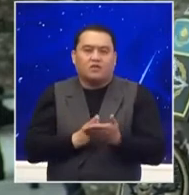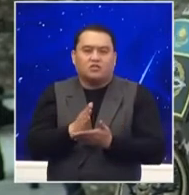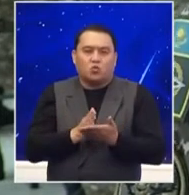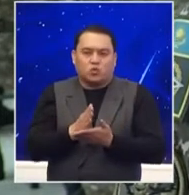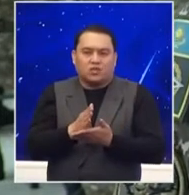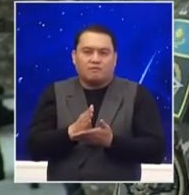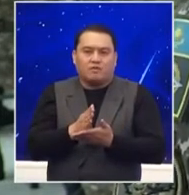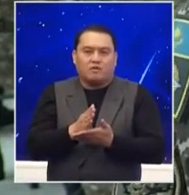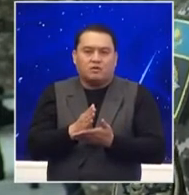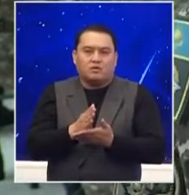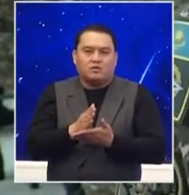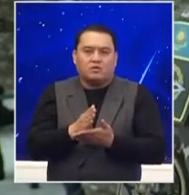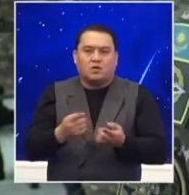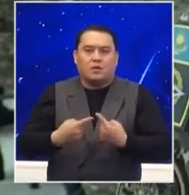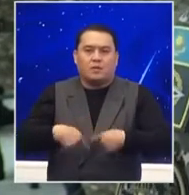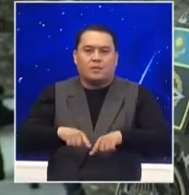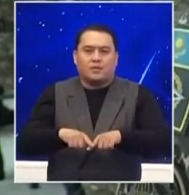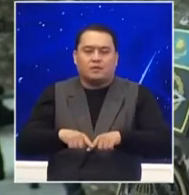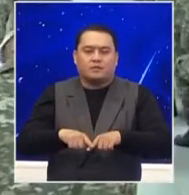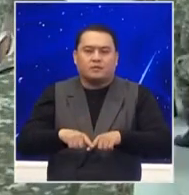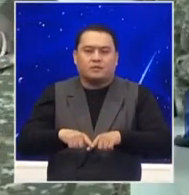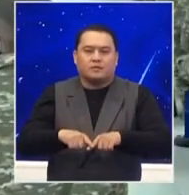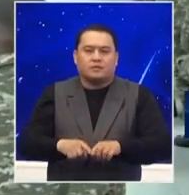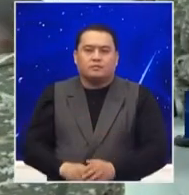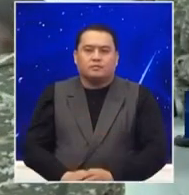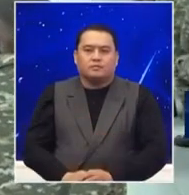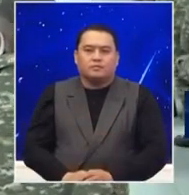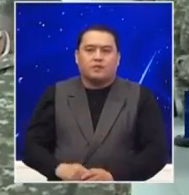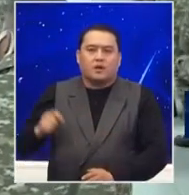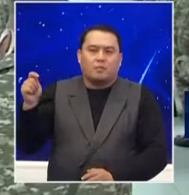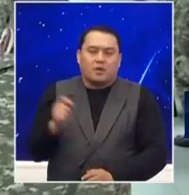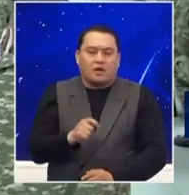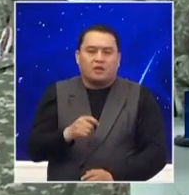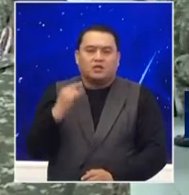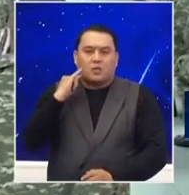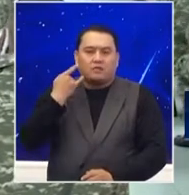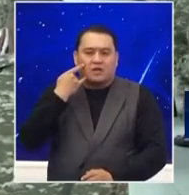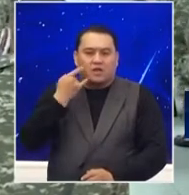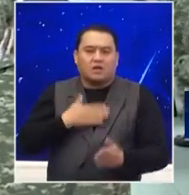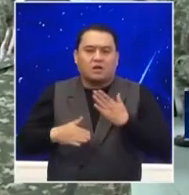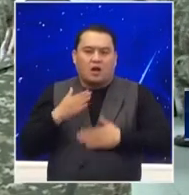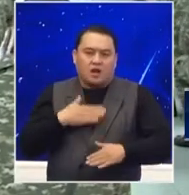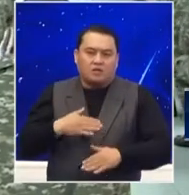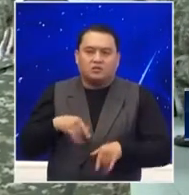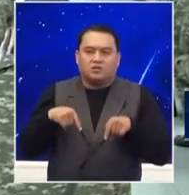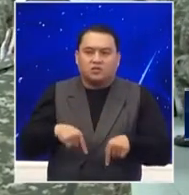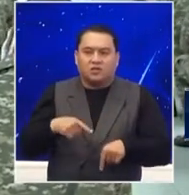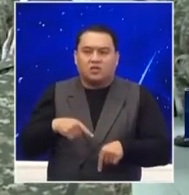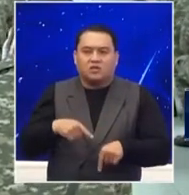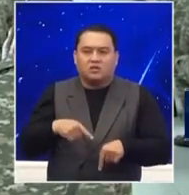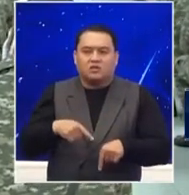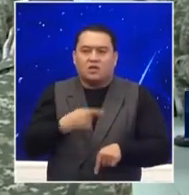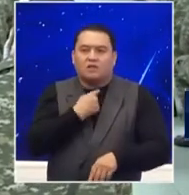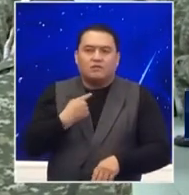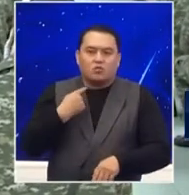в артиллерийском дивизионе и минометных подразделениях. Призвал себя с Павлодара. Очень рад служить в десантных войсках